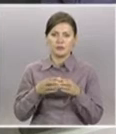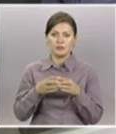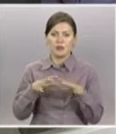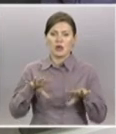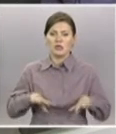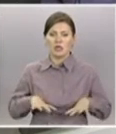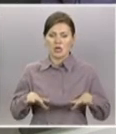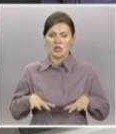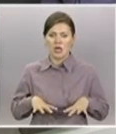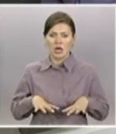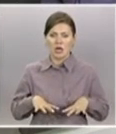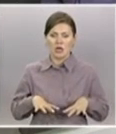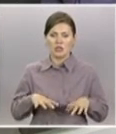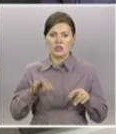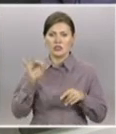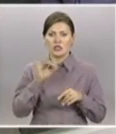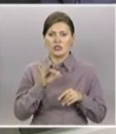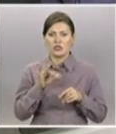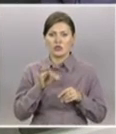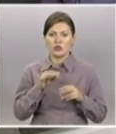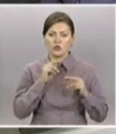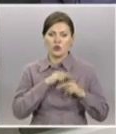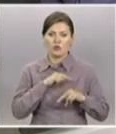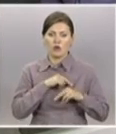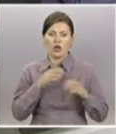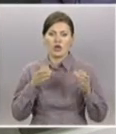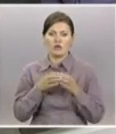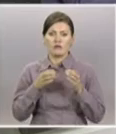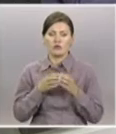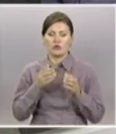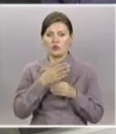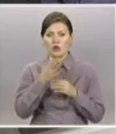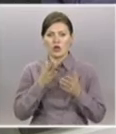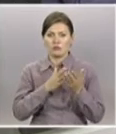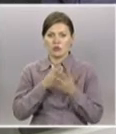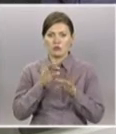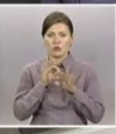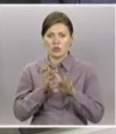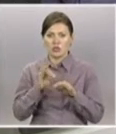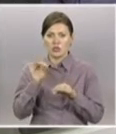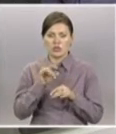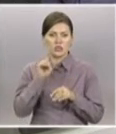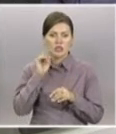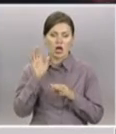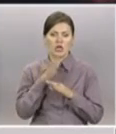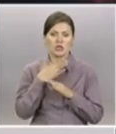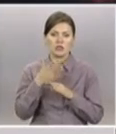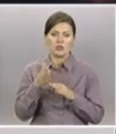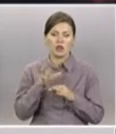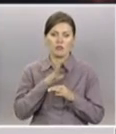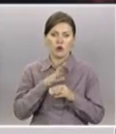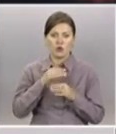базарларда және де трудовой коллектив дейді, сол жақтарда қызмет істеп жатыр. Және де жастар арасында, жоғары